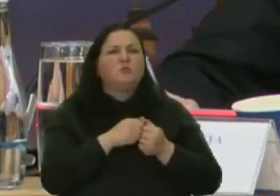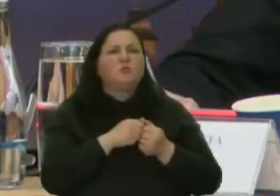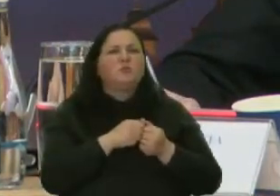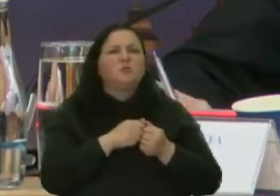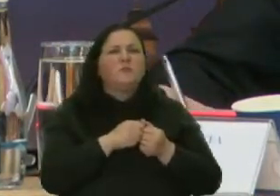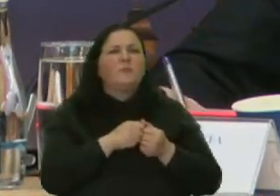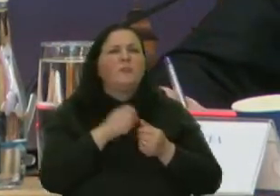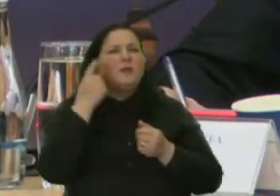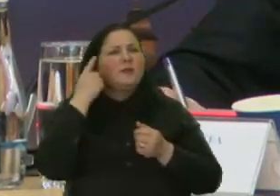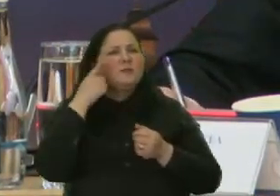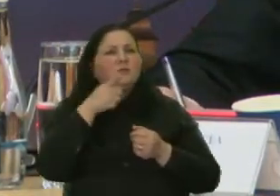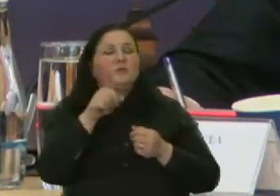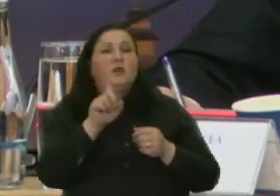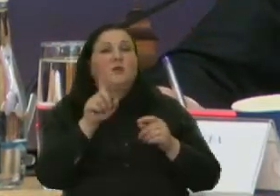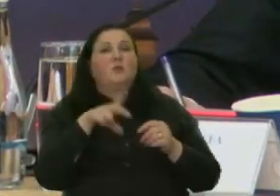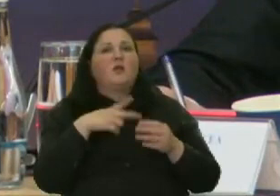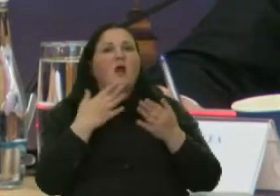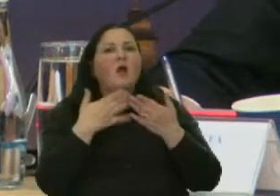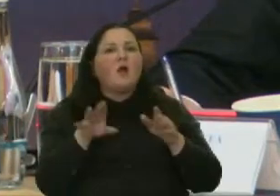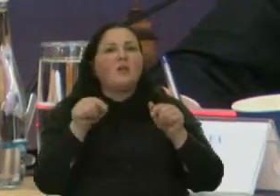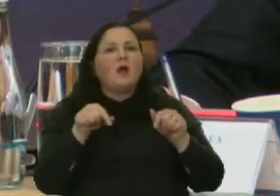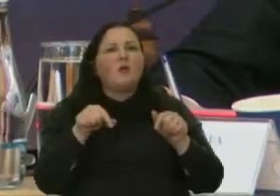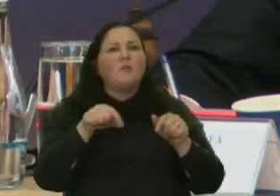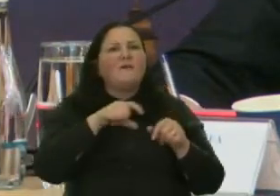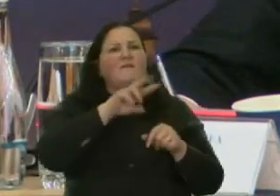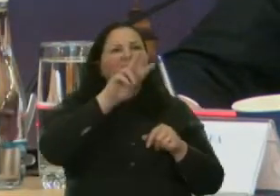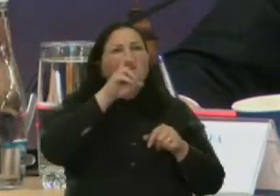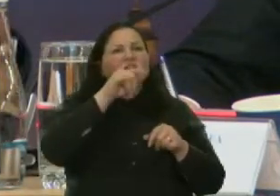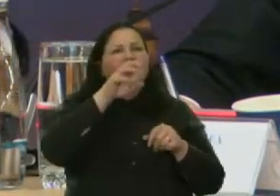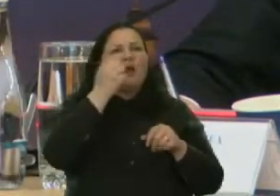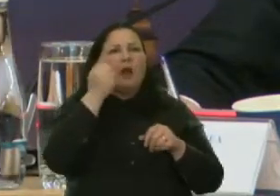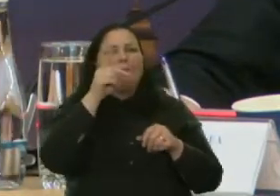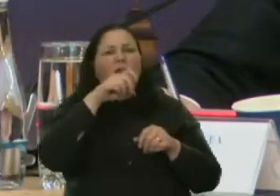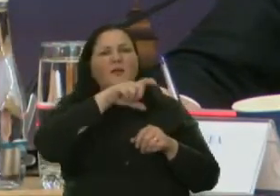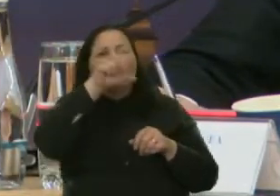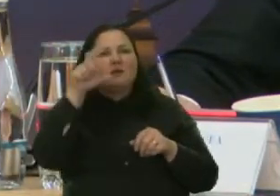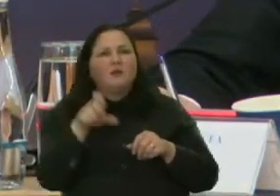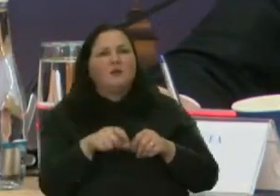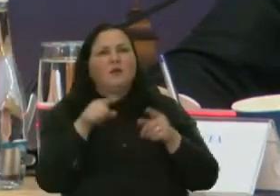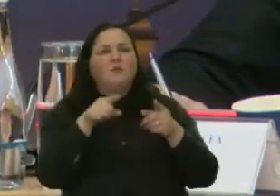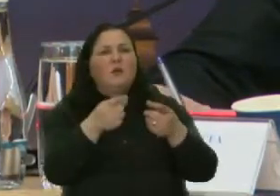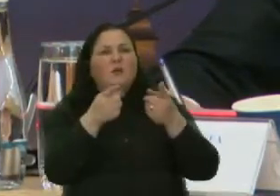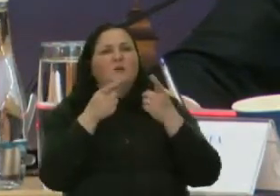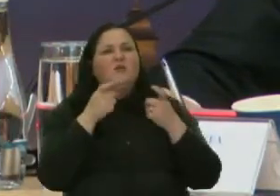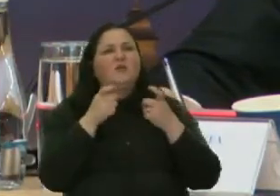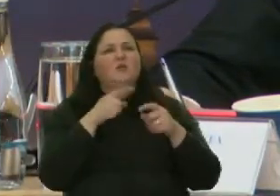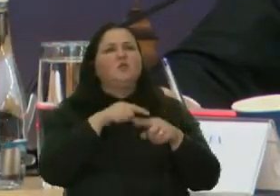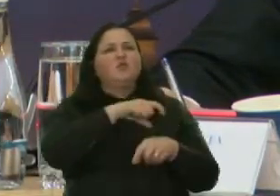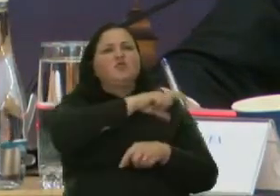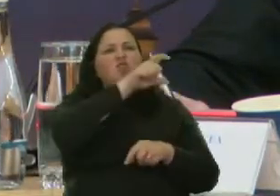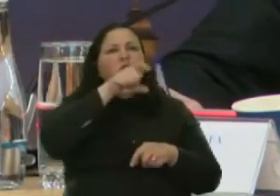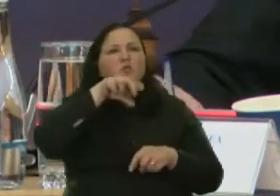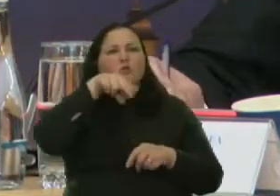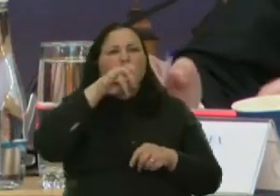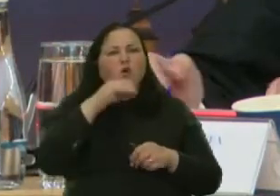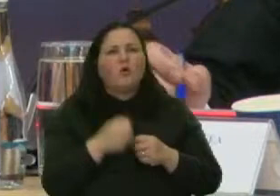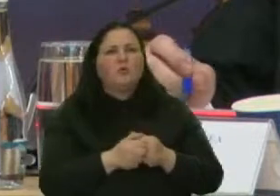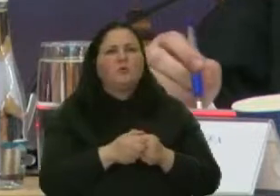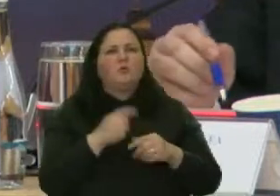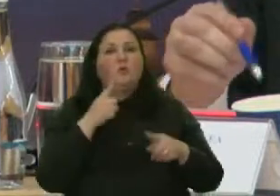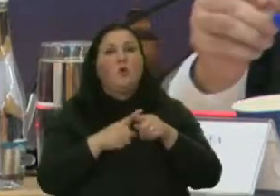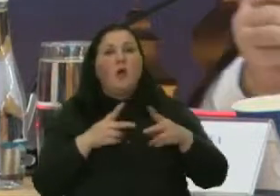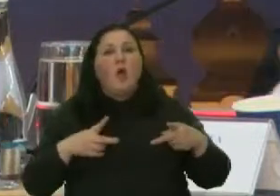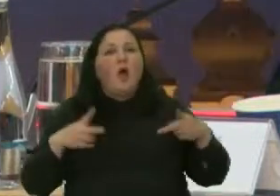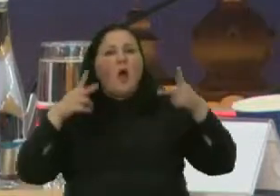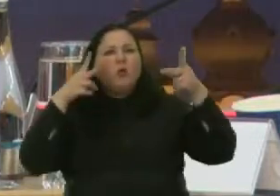Gândiți vă ce ar însemna această centură să nu fie gata repet c au venit pe masă și centura de Nord cu 2 3 miliarde de euro și terminarea autostrăzii Transilvania cu